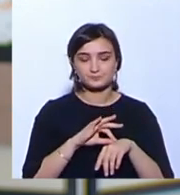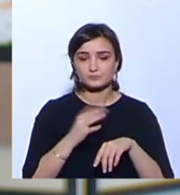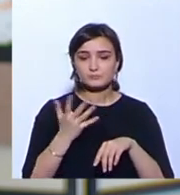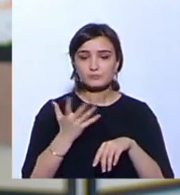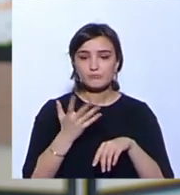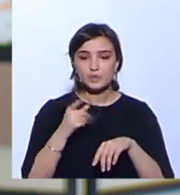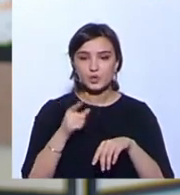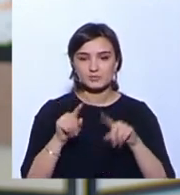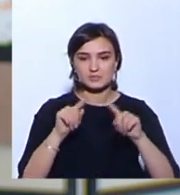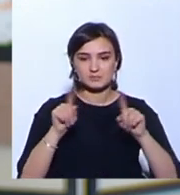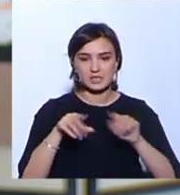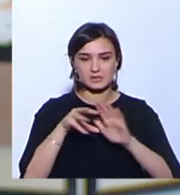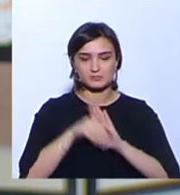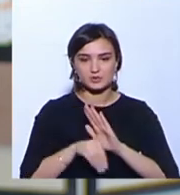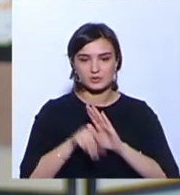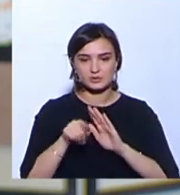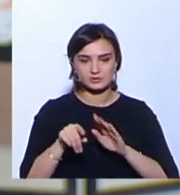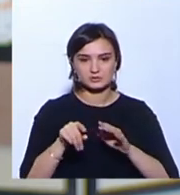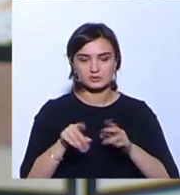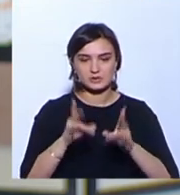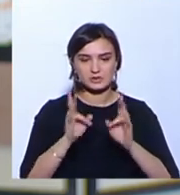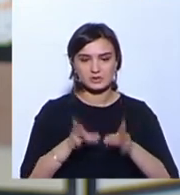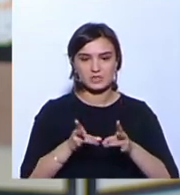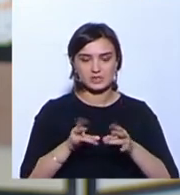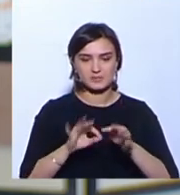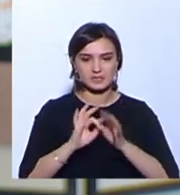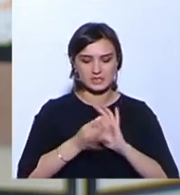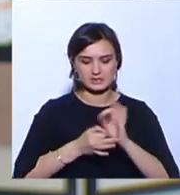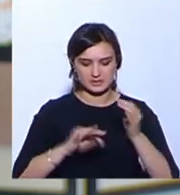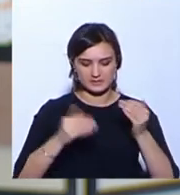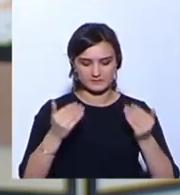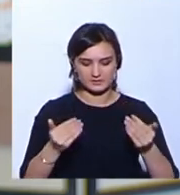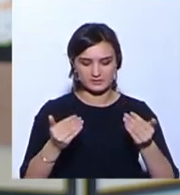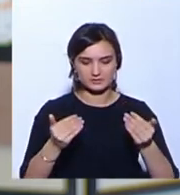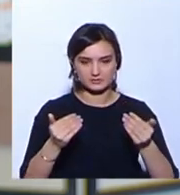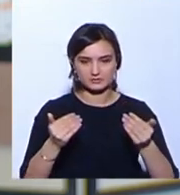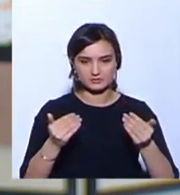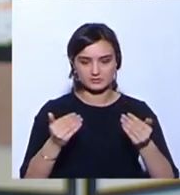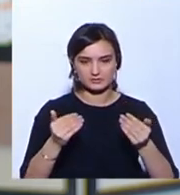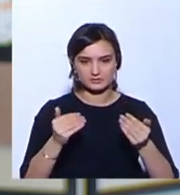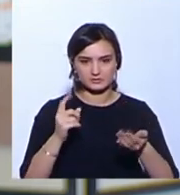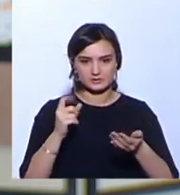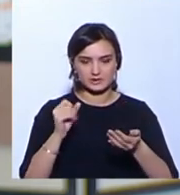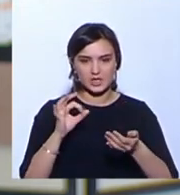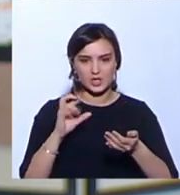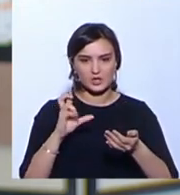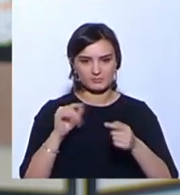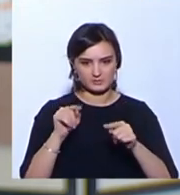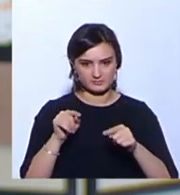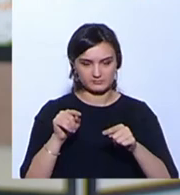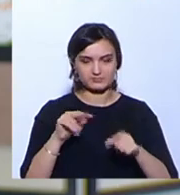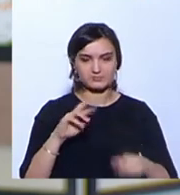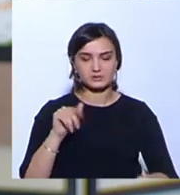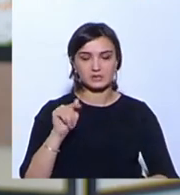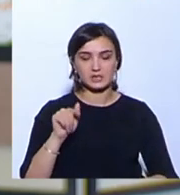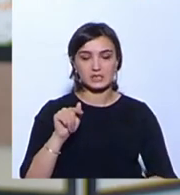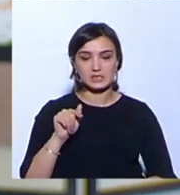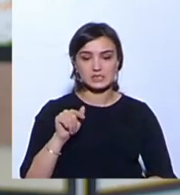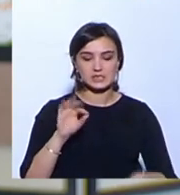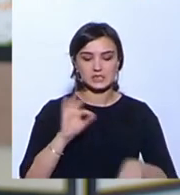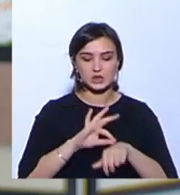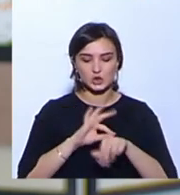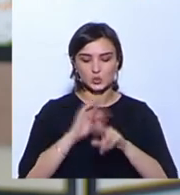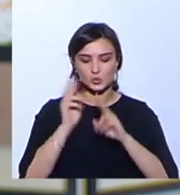რომლის ფარგლებშიც ზიანდება ნაწლავის ხაოები. და ის